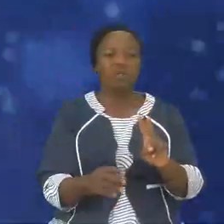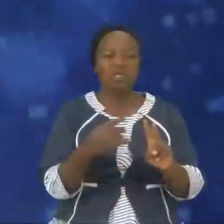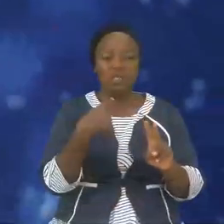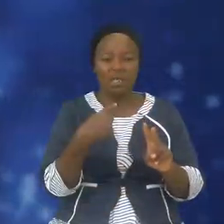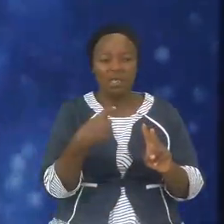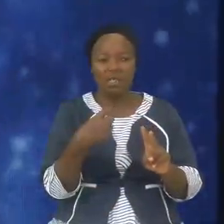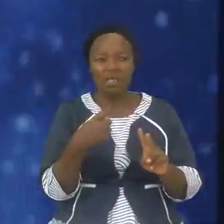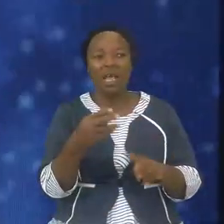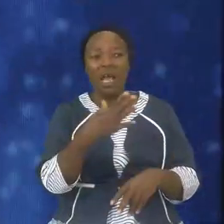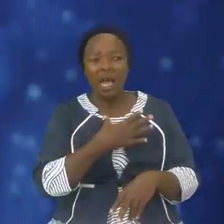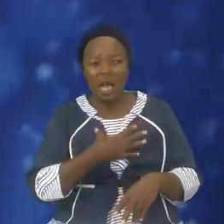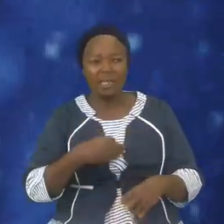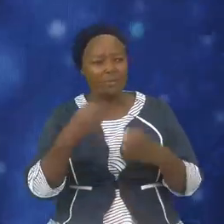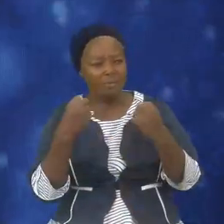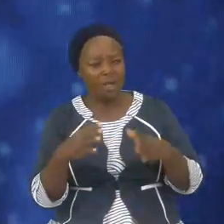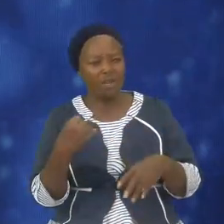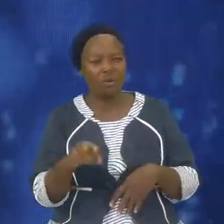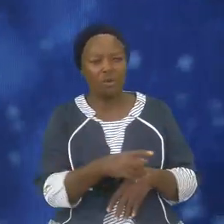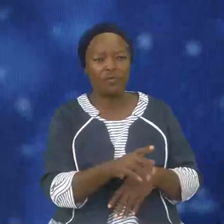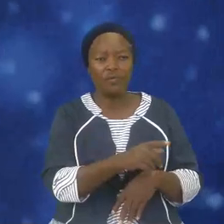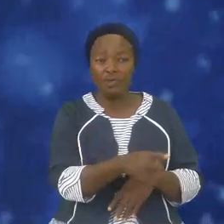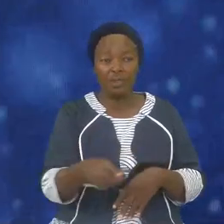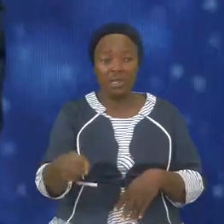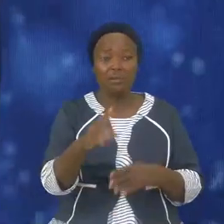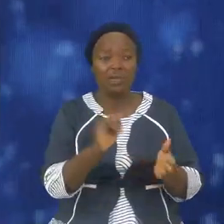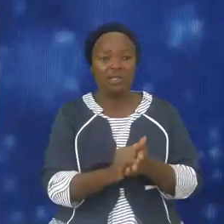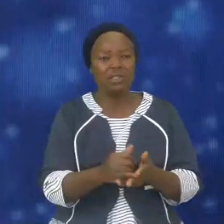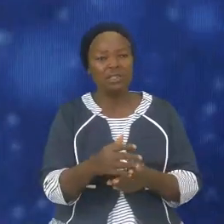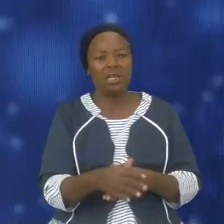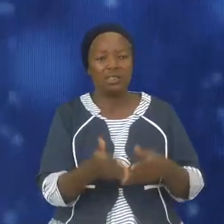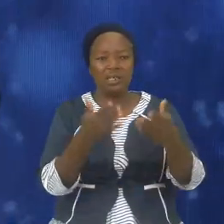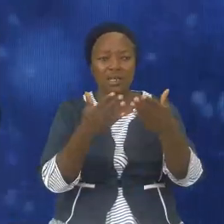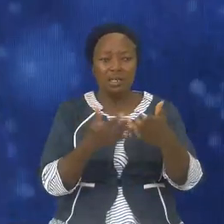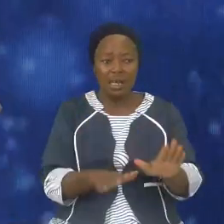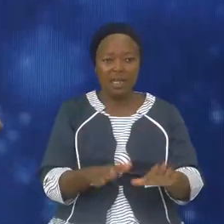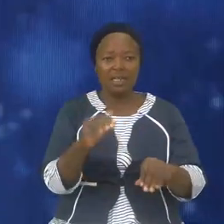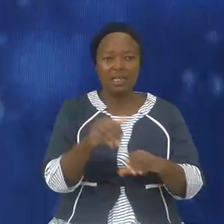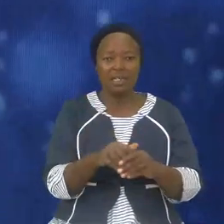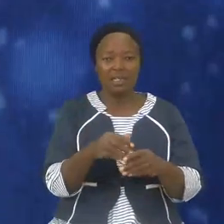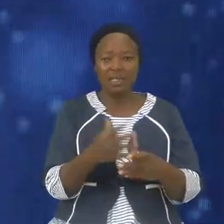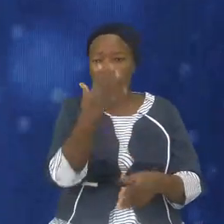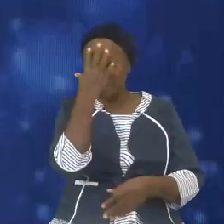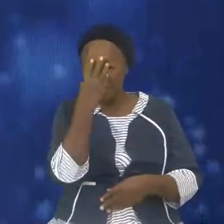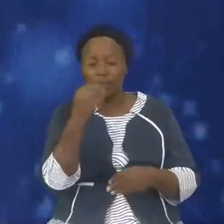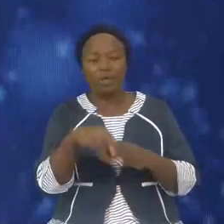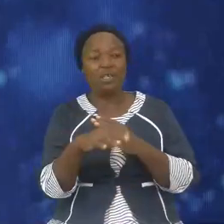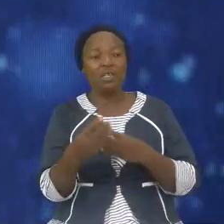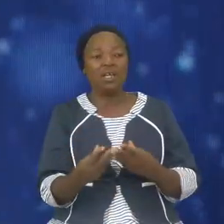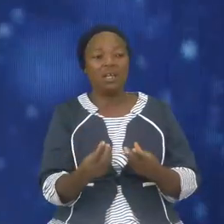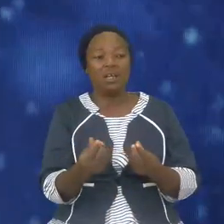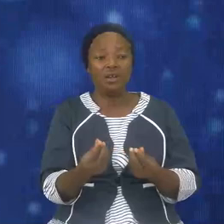vous. Verset 2. Plusieurs de ceux qui dorment dans la poussière. Comment